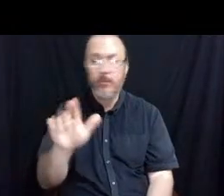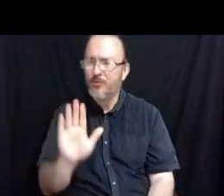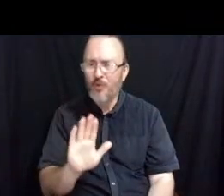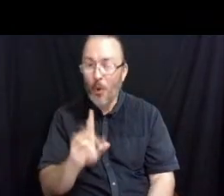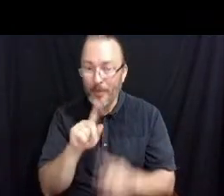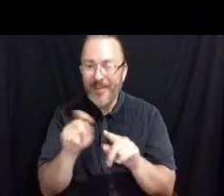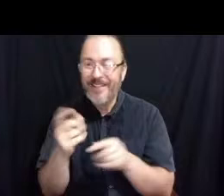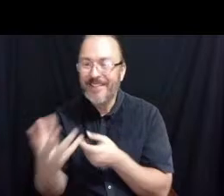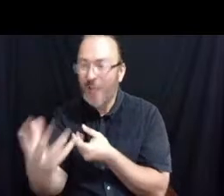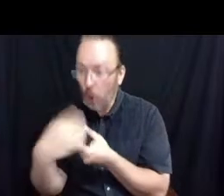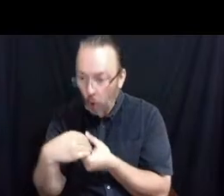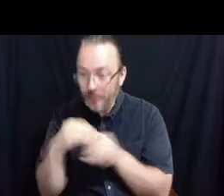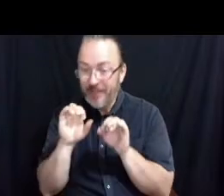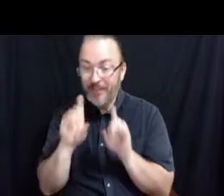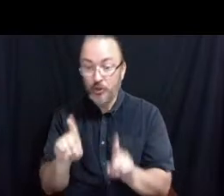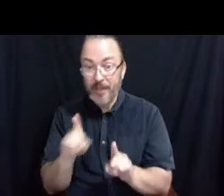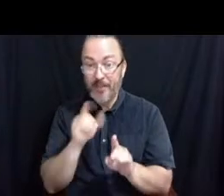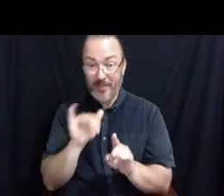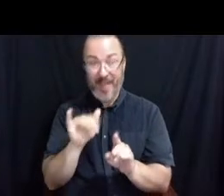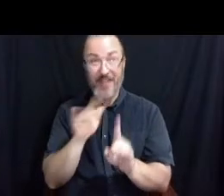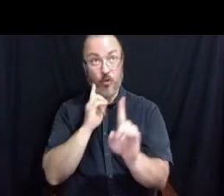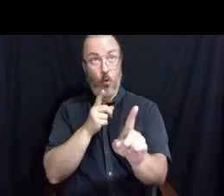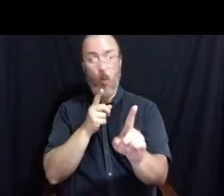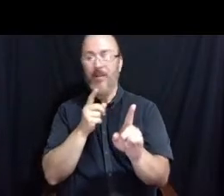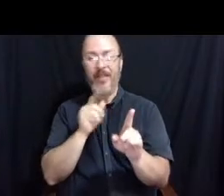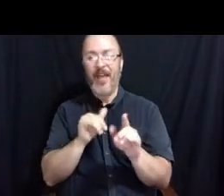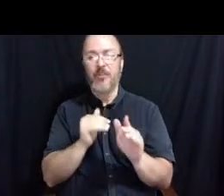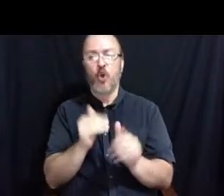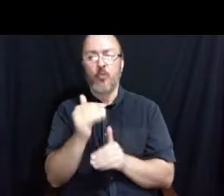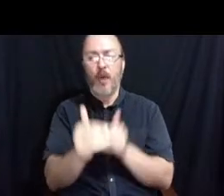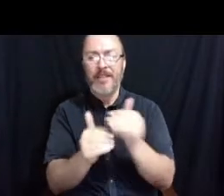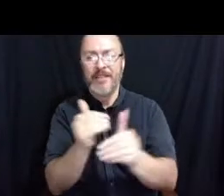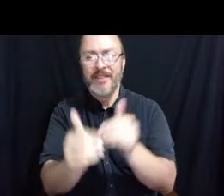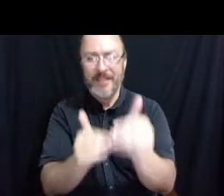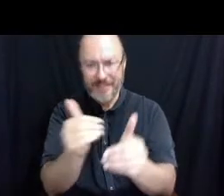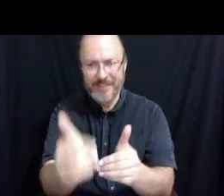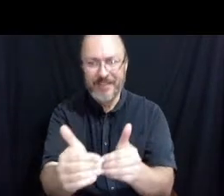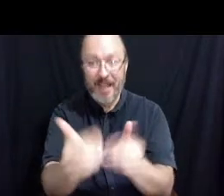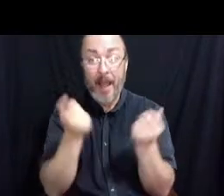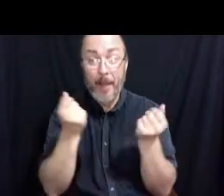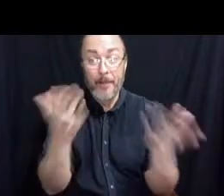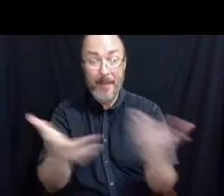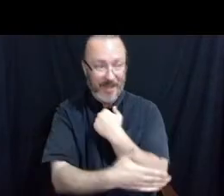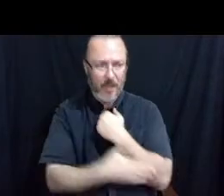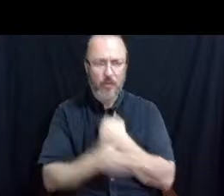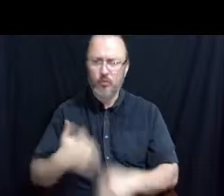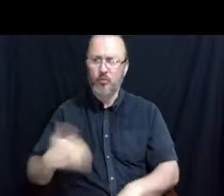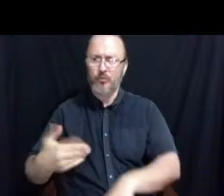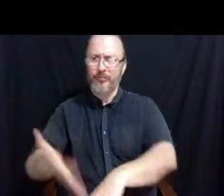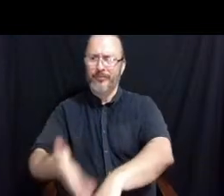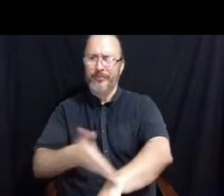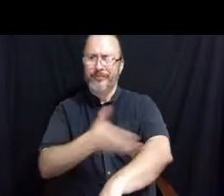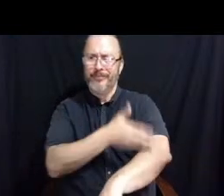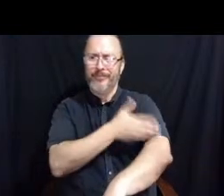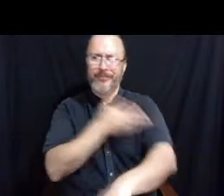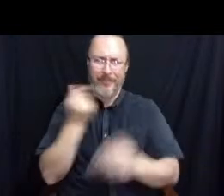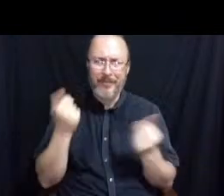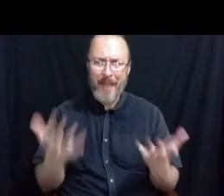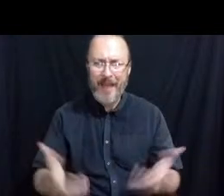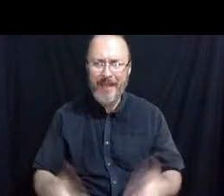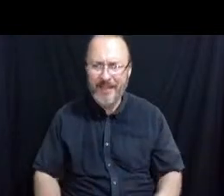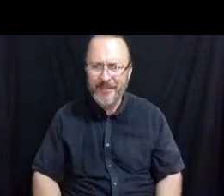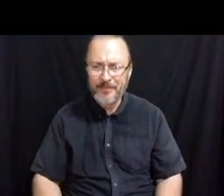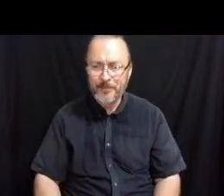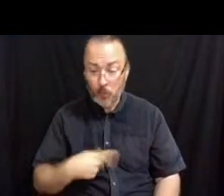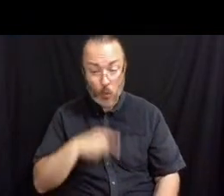inclusive n'est pas une fin en soi, mais un processus. Et de nombreux pays ont pris des mesures extrêmement positives dans la bonne direction. Nous devons tirer les enseignements